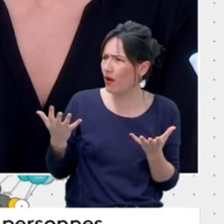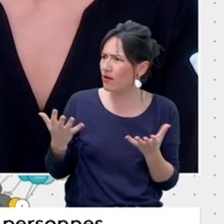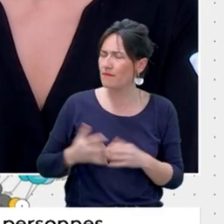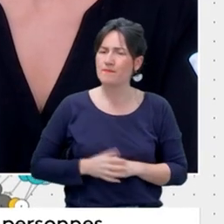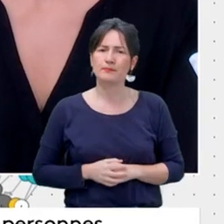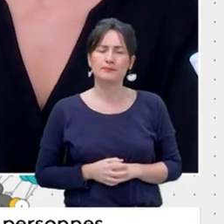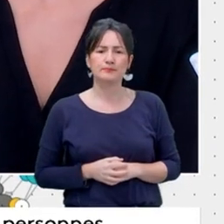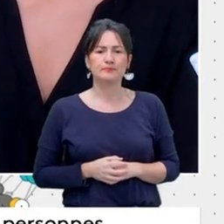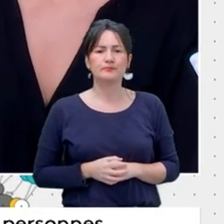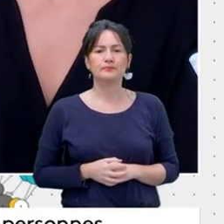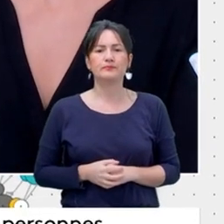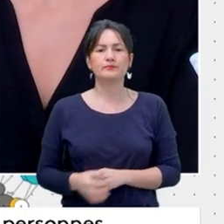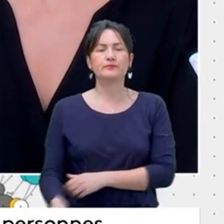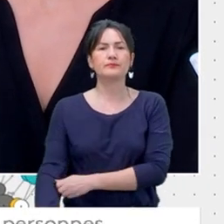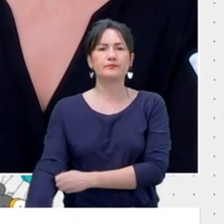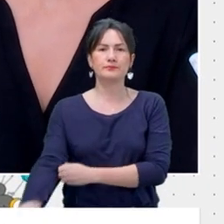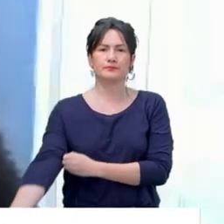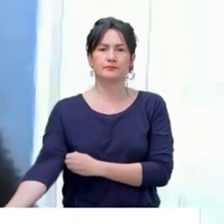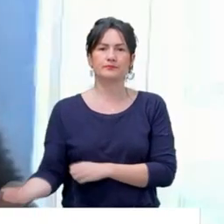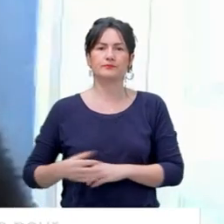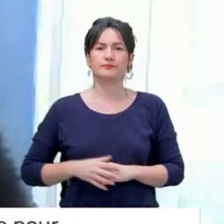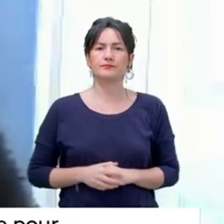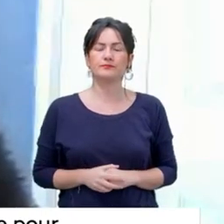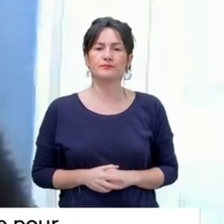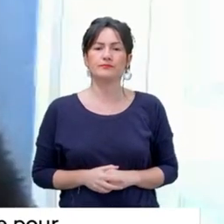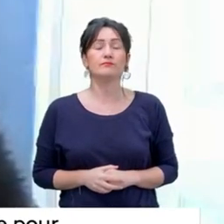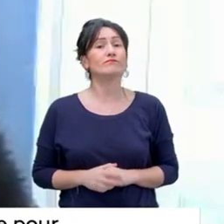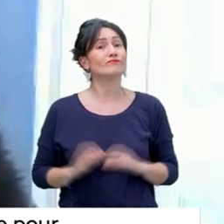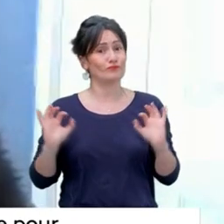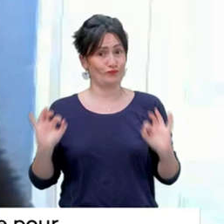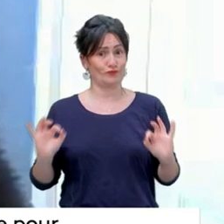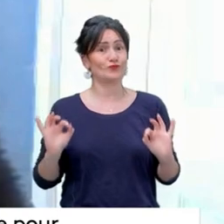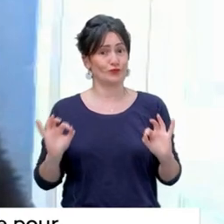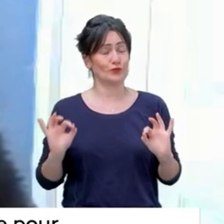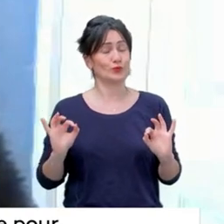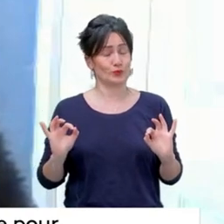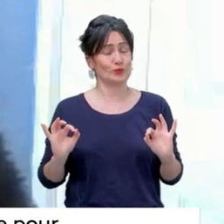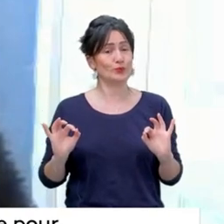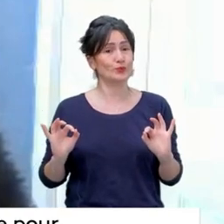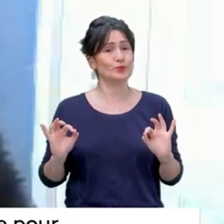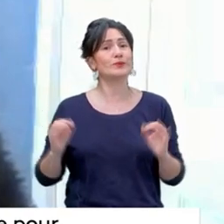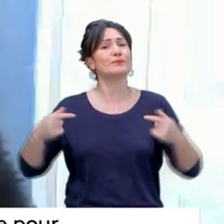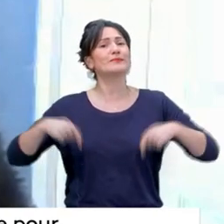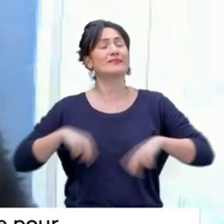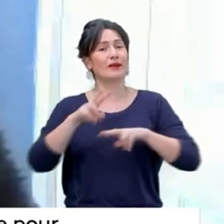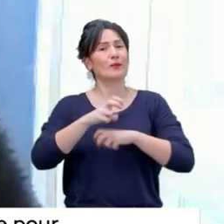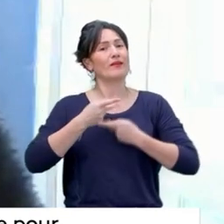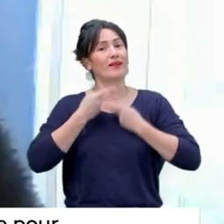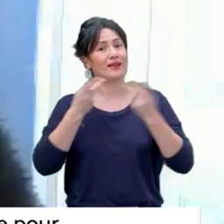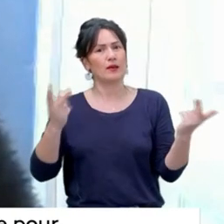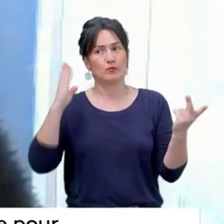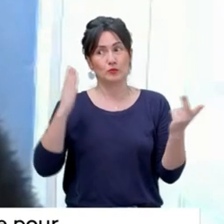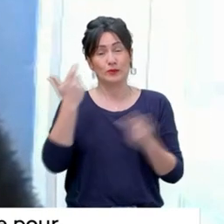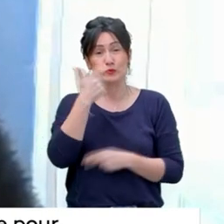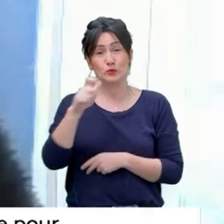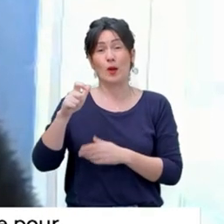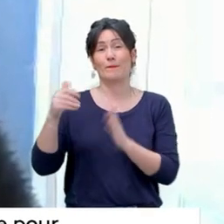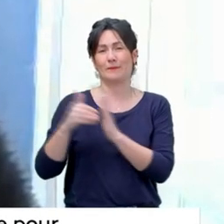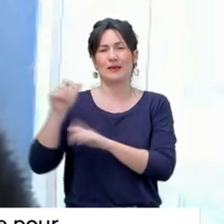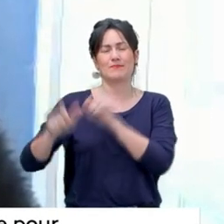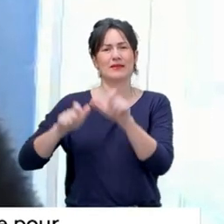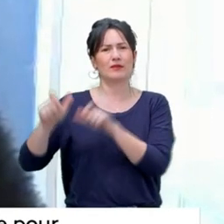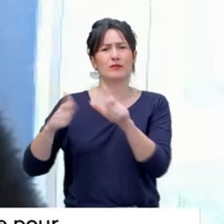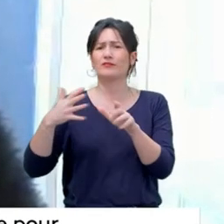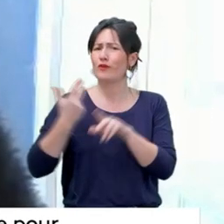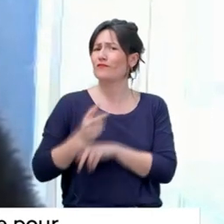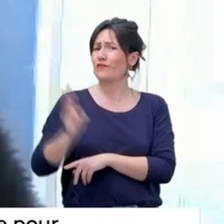du monde? C'est effectivement le bon chiffre qui est dit par Didier Guillaume, le ministre de l'Agriculture. J'ai lancé cet appel dès